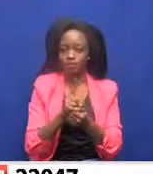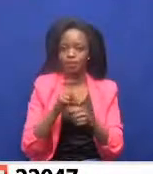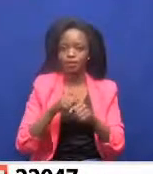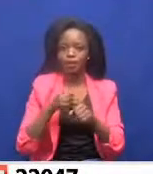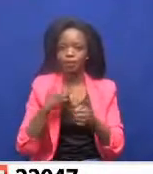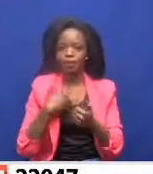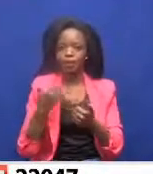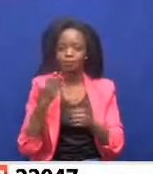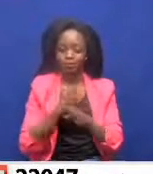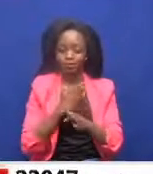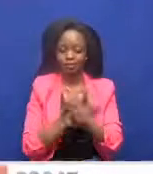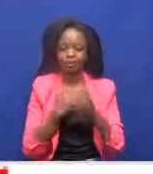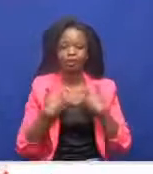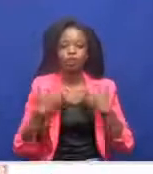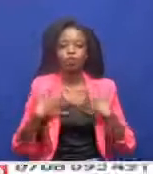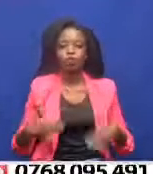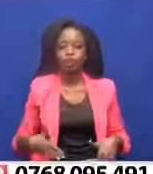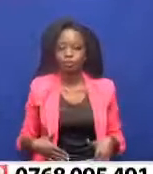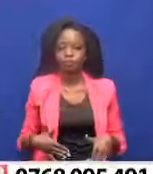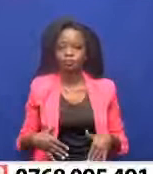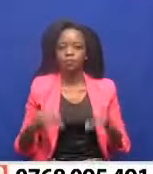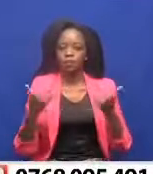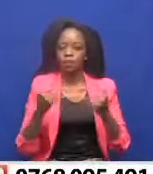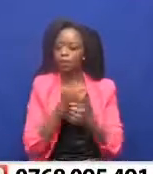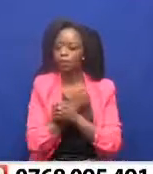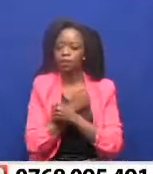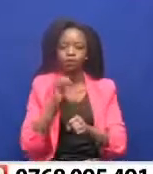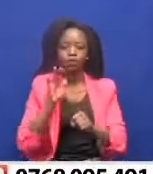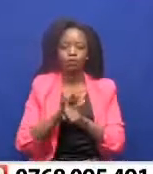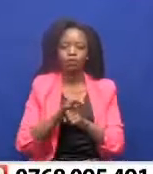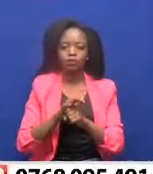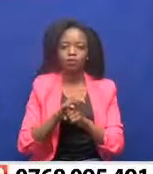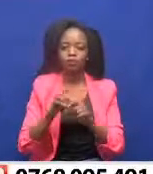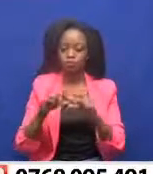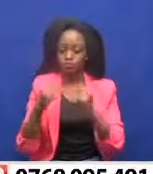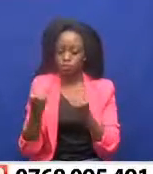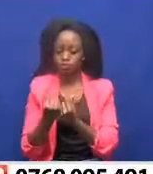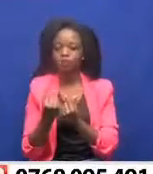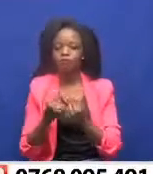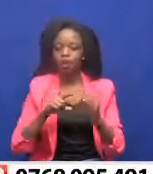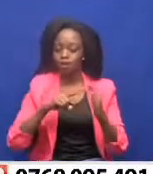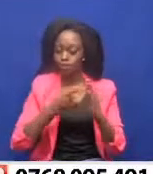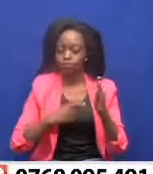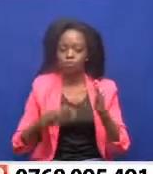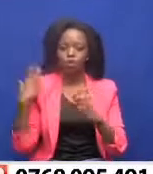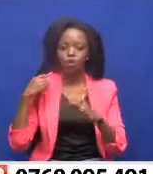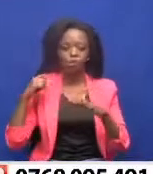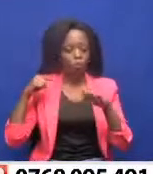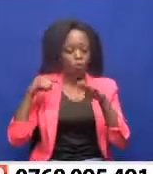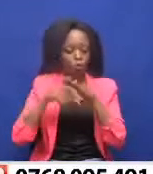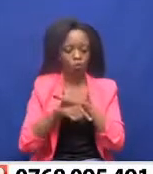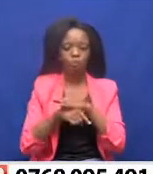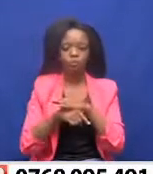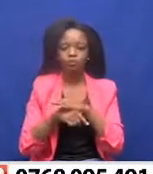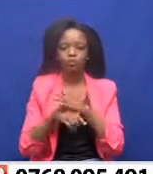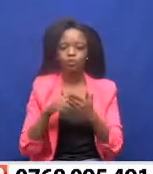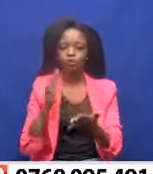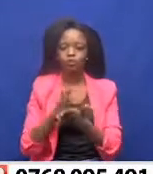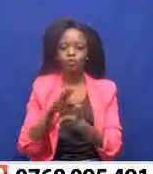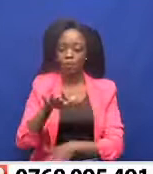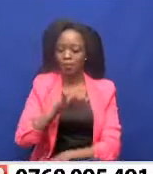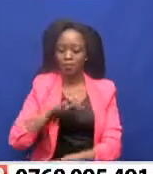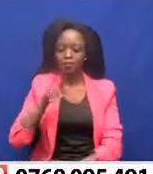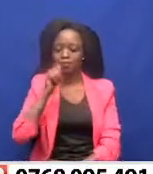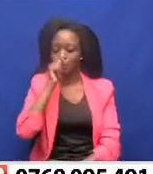by injury. Ambani is a darling of the younger faithful, and as narrates the former goal sniffer, his presence in Dar es